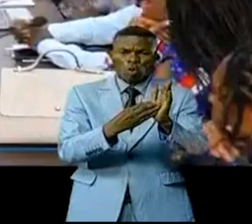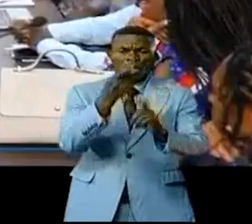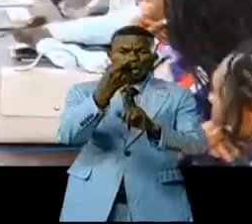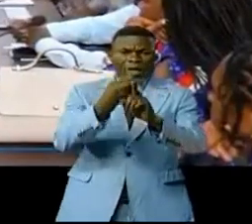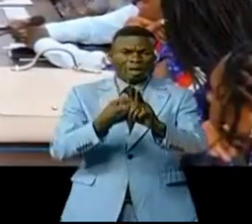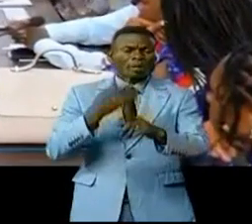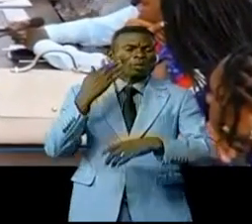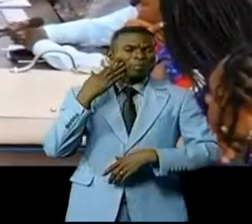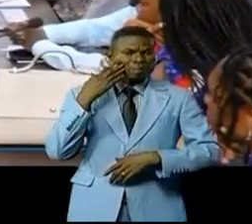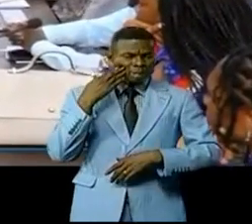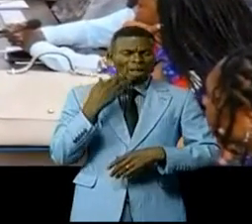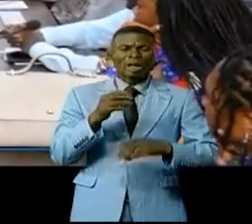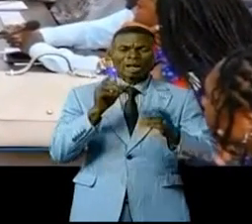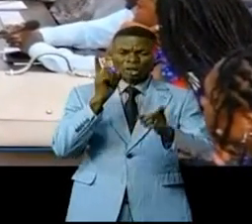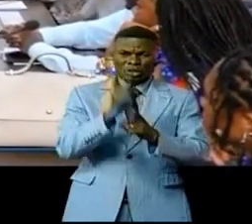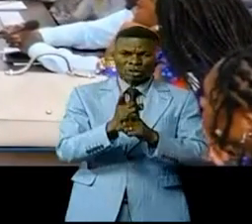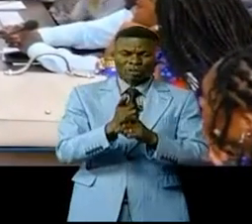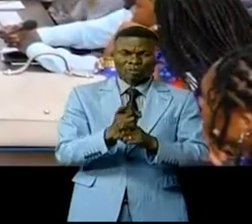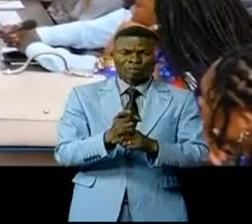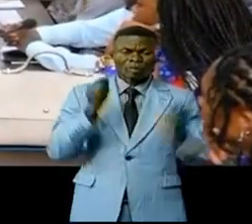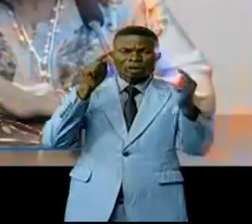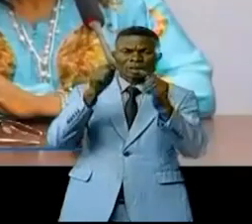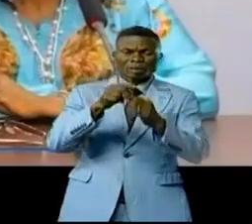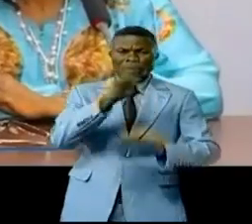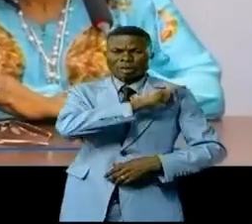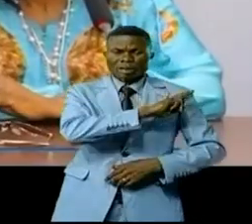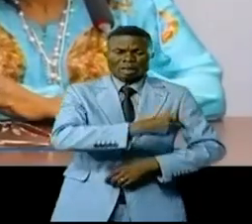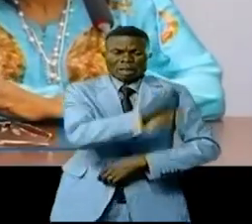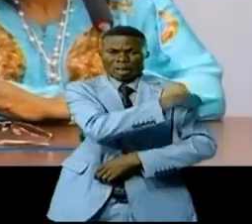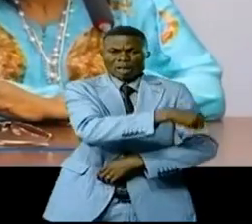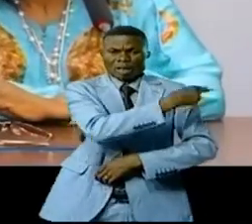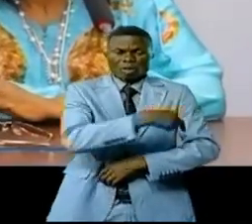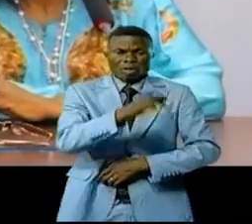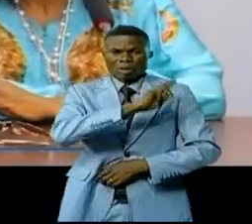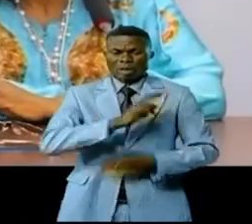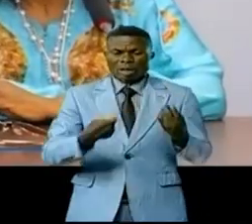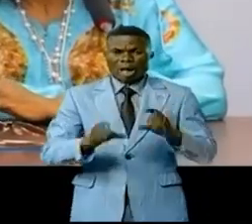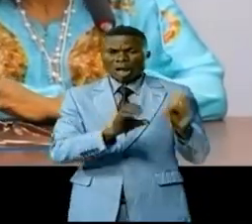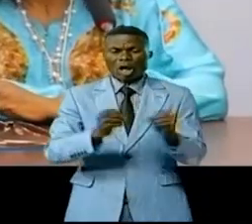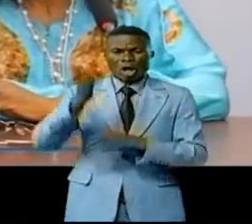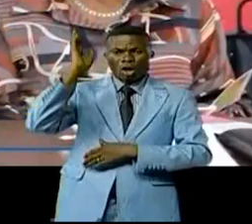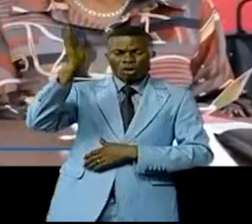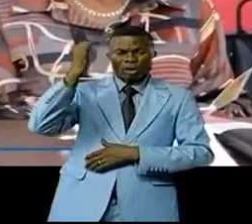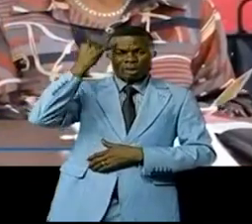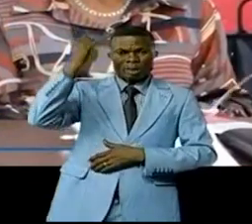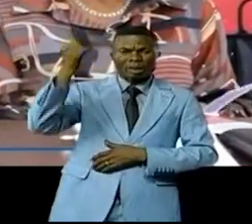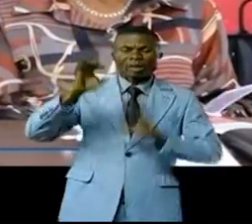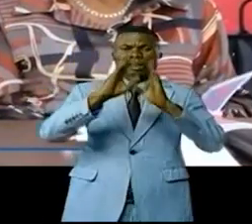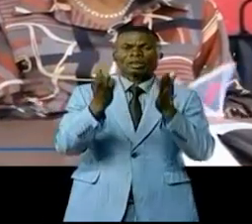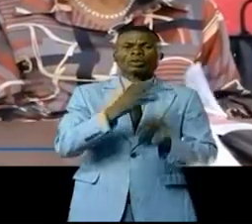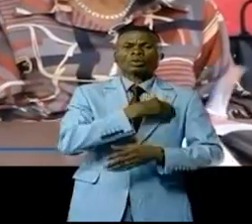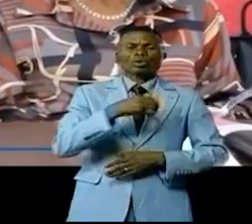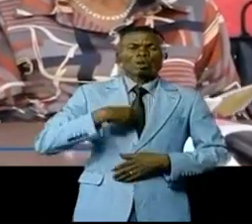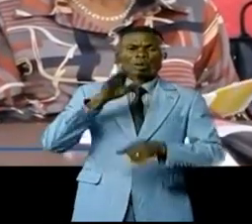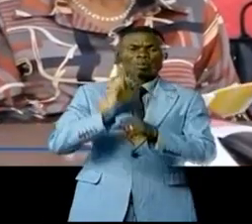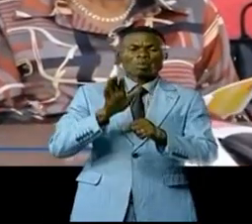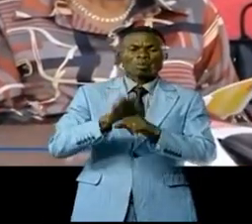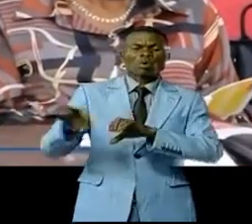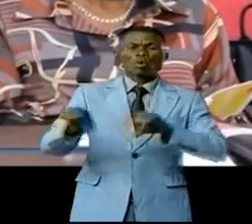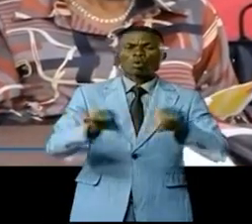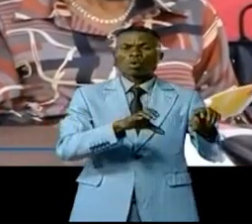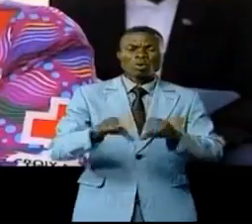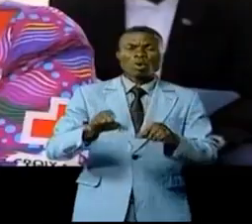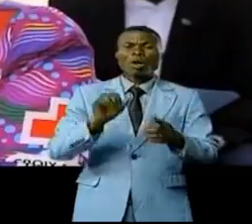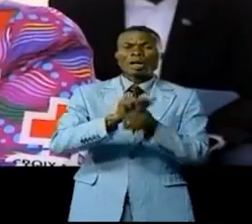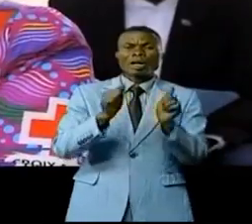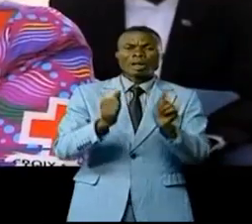train. C'est dans cette optique que la Croix-Rouge RDC a organisé une conférence à l'attention des femmes des différents secteurs,